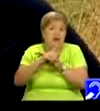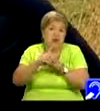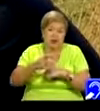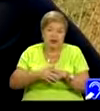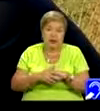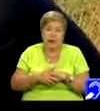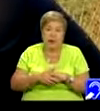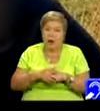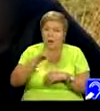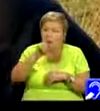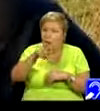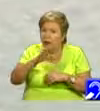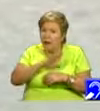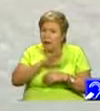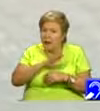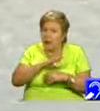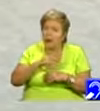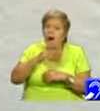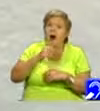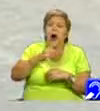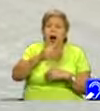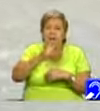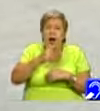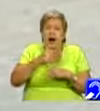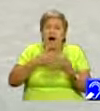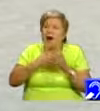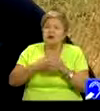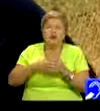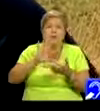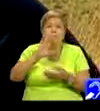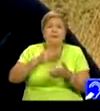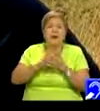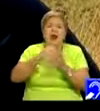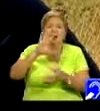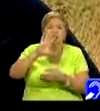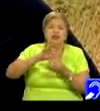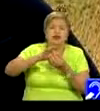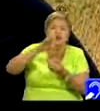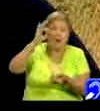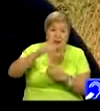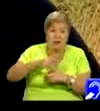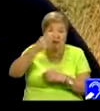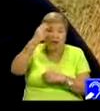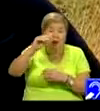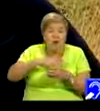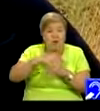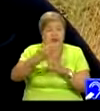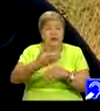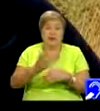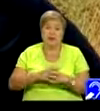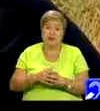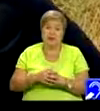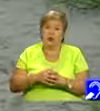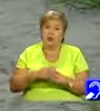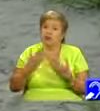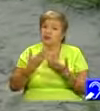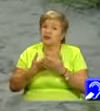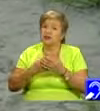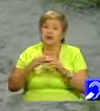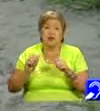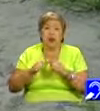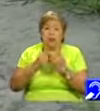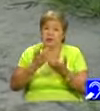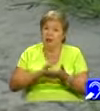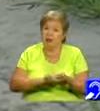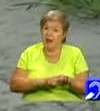zone unde apa ajunge la 4-5 metri. A fost anunțat târziu, nu știu de ce. De ce s-a întâmplat acest fenomen? I-ar fi